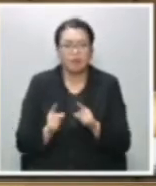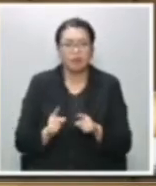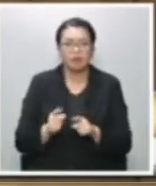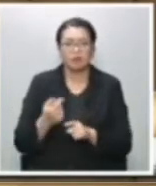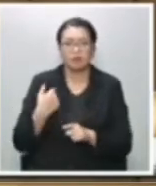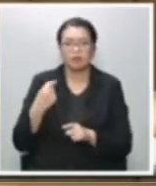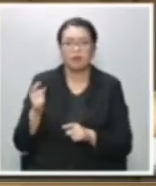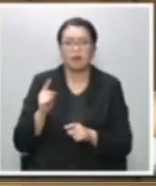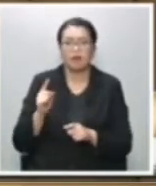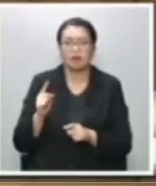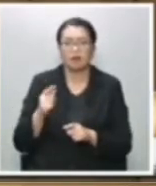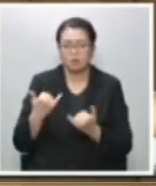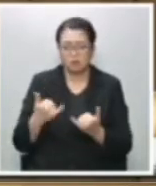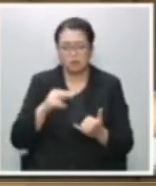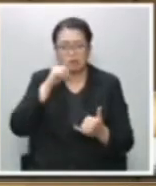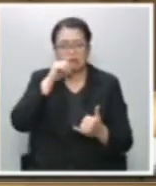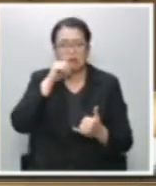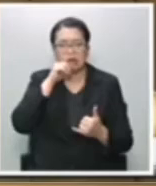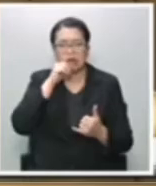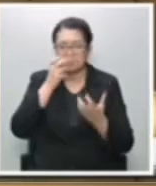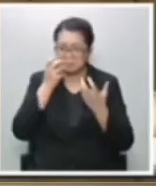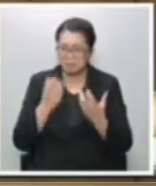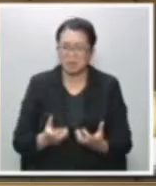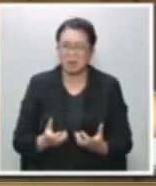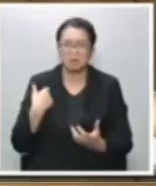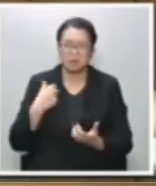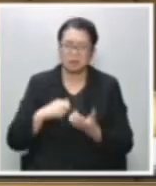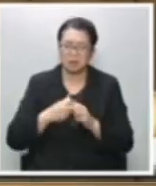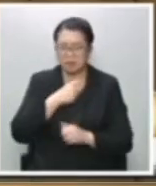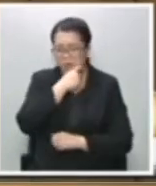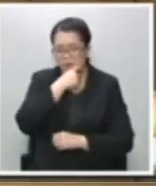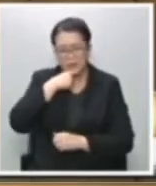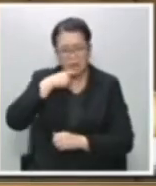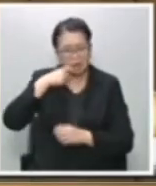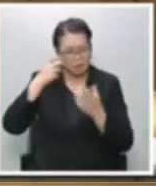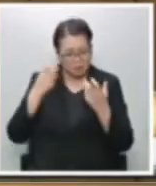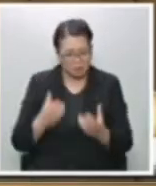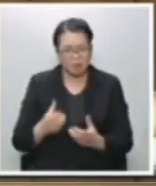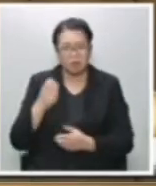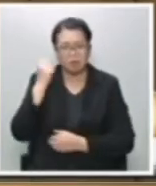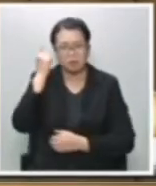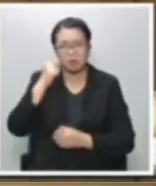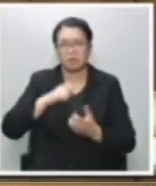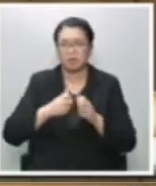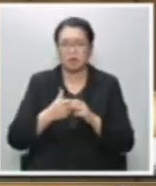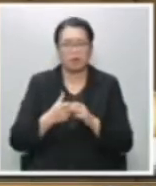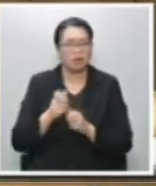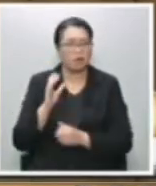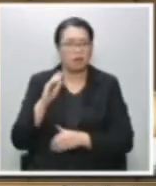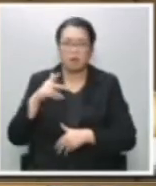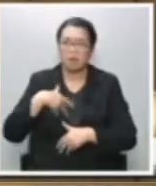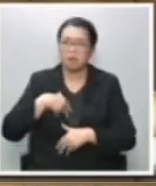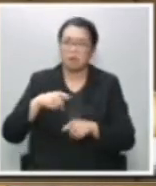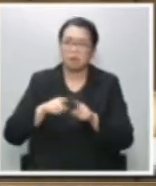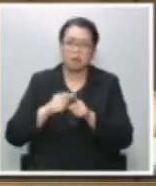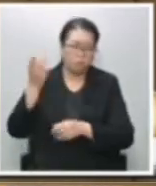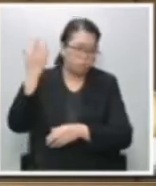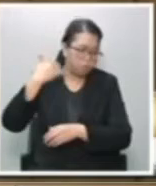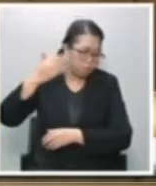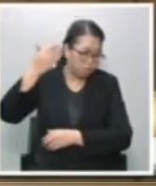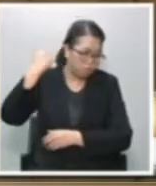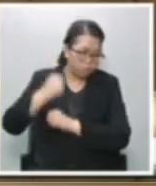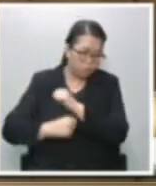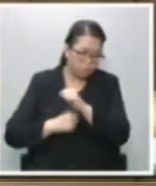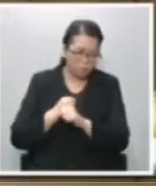การณ์ของน้ำในปีนี้หนักมากนะครับหนักมากในประวัติศาสตร์60ปีประเทศไทยเป็นลำดับที่2รองจ